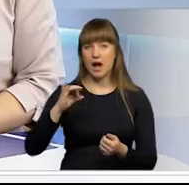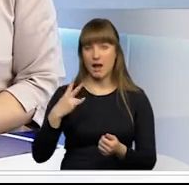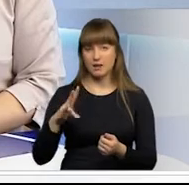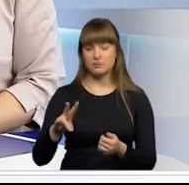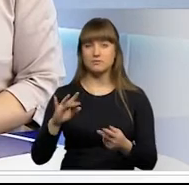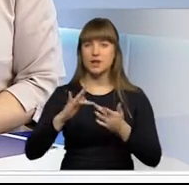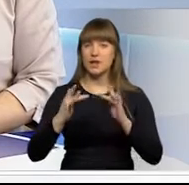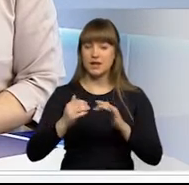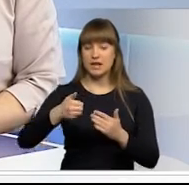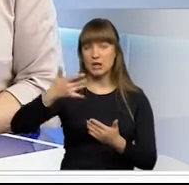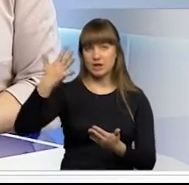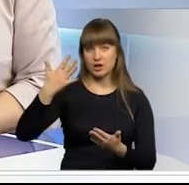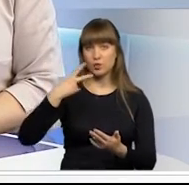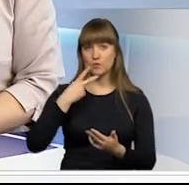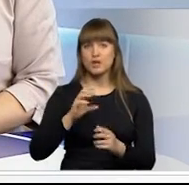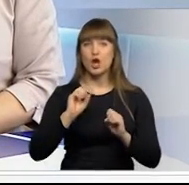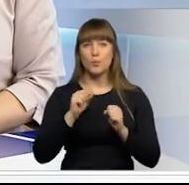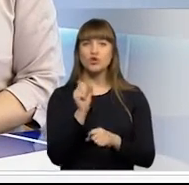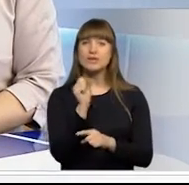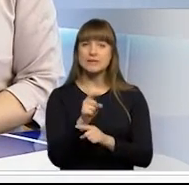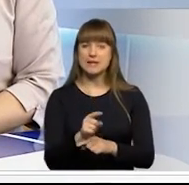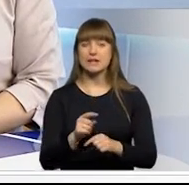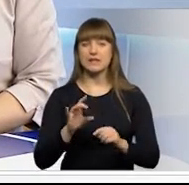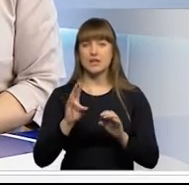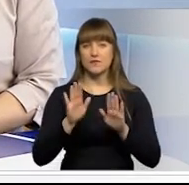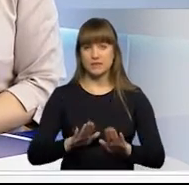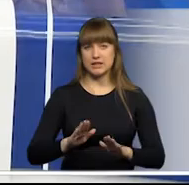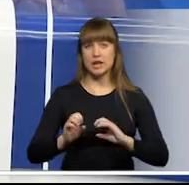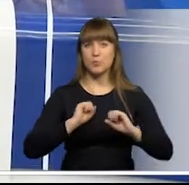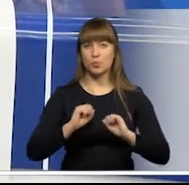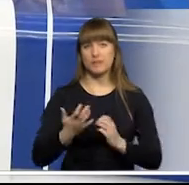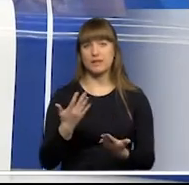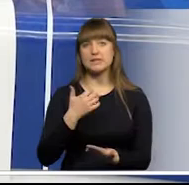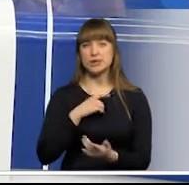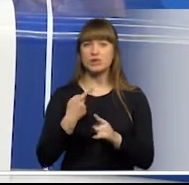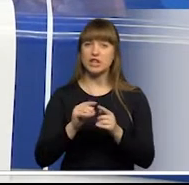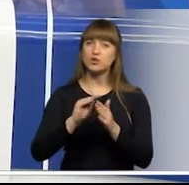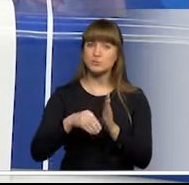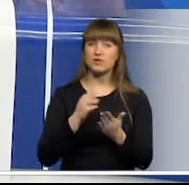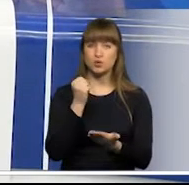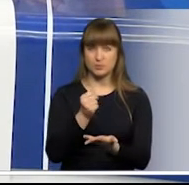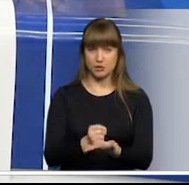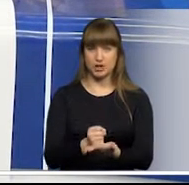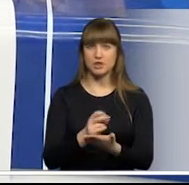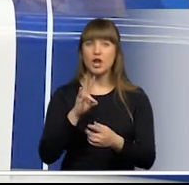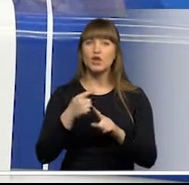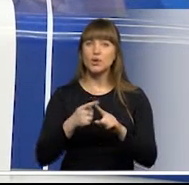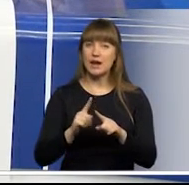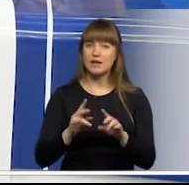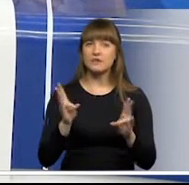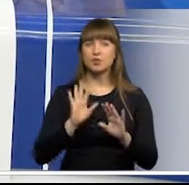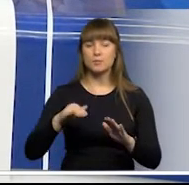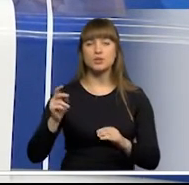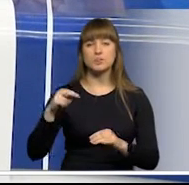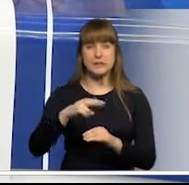территориальном управлении, если она хочет эту справочку с печатью. Но для этого нужно будет потом прийти в территориальное управление и эту справочку забрать. То